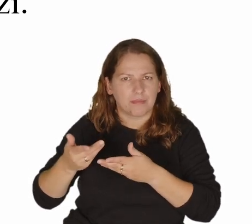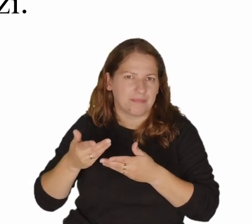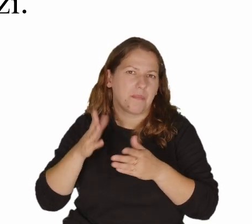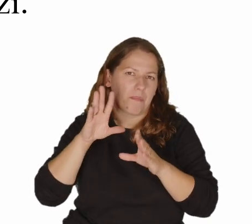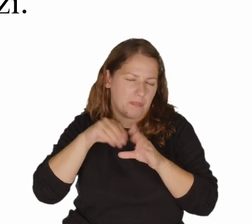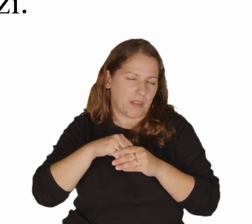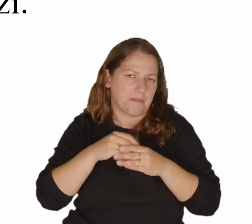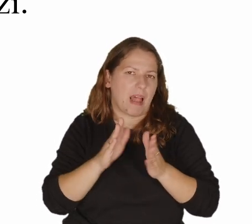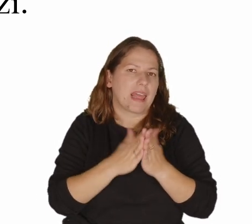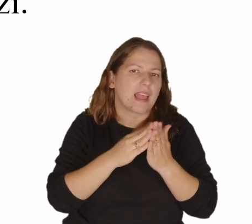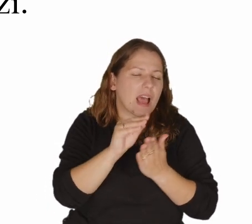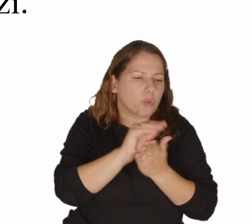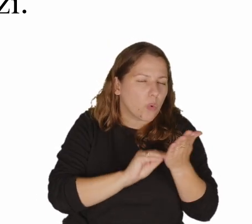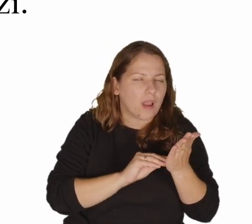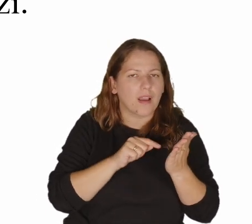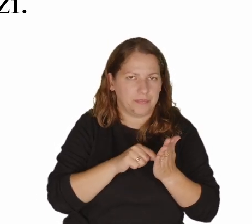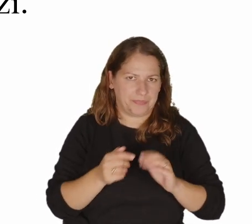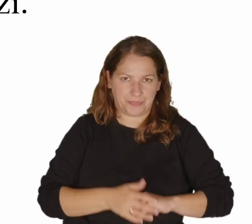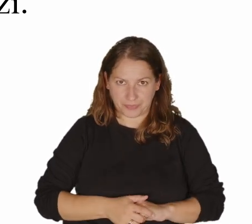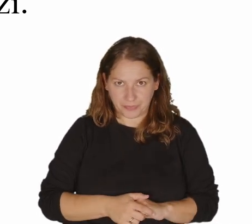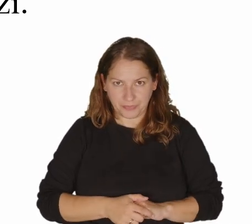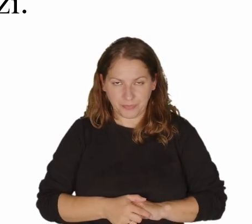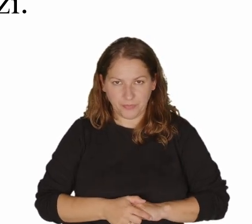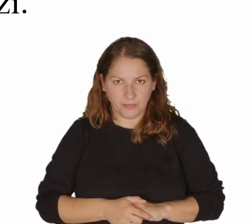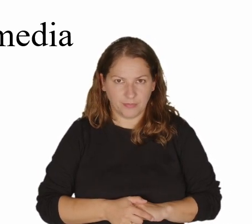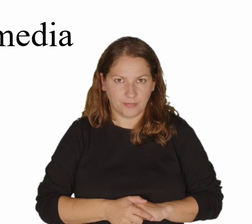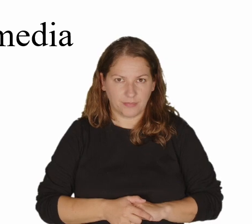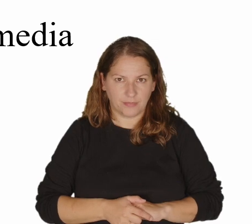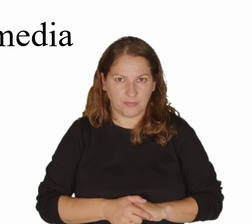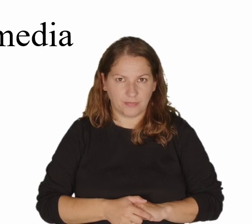w literaturze przedmiotu.